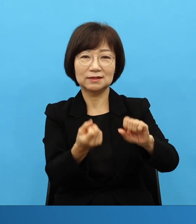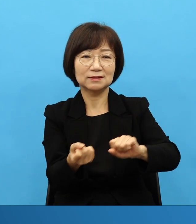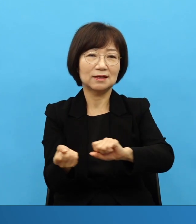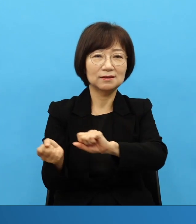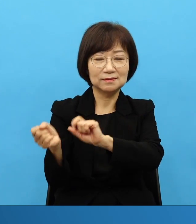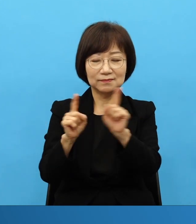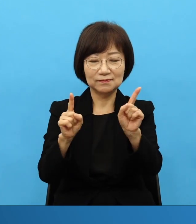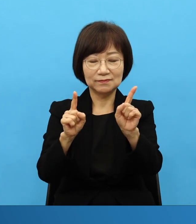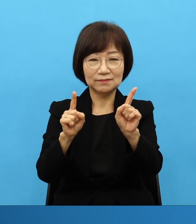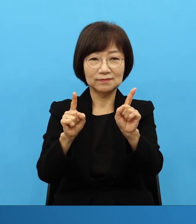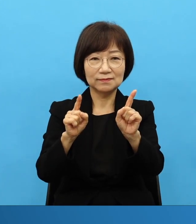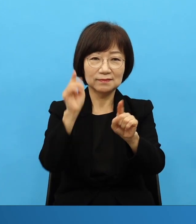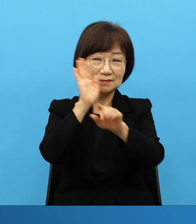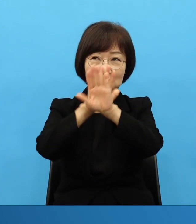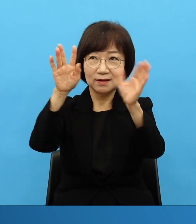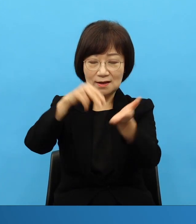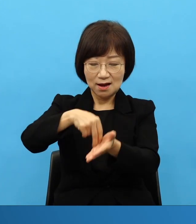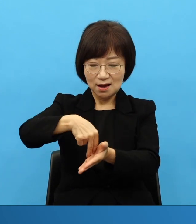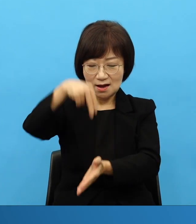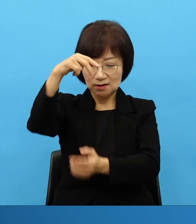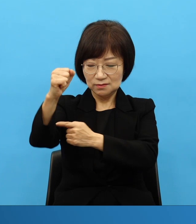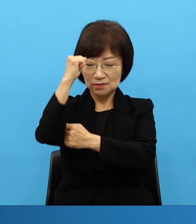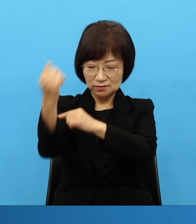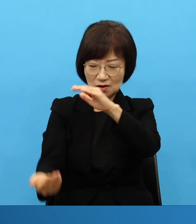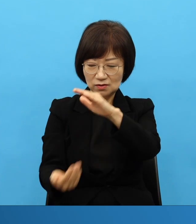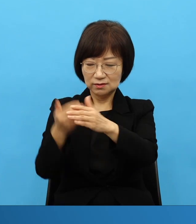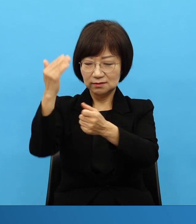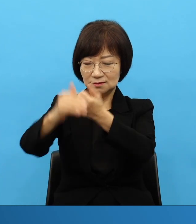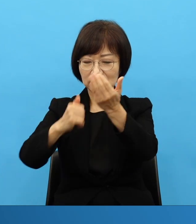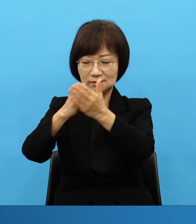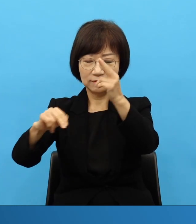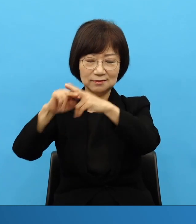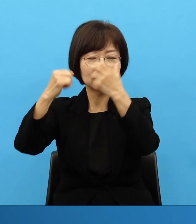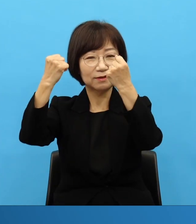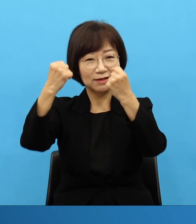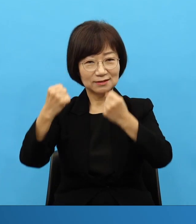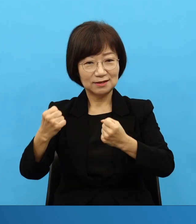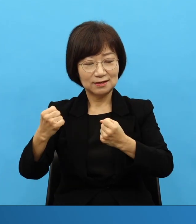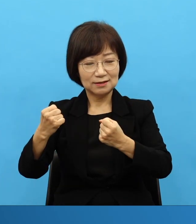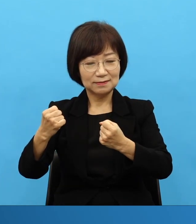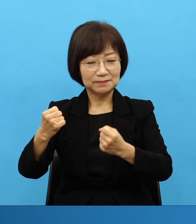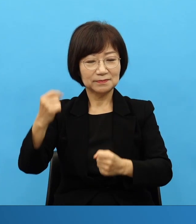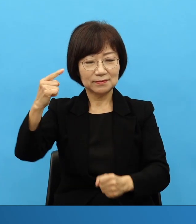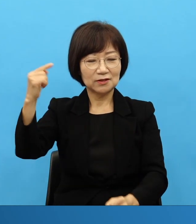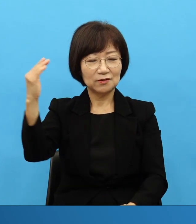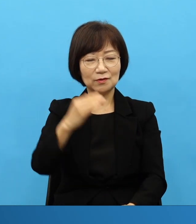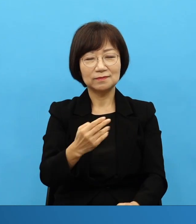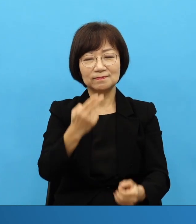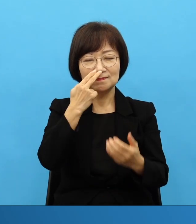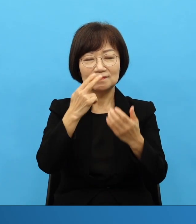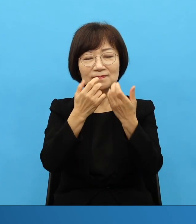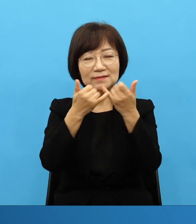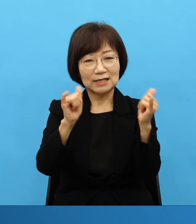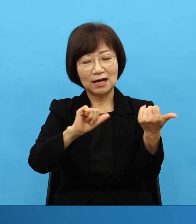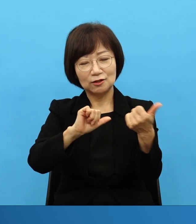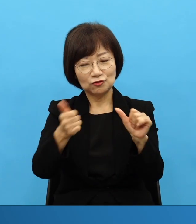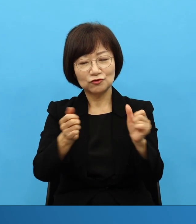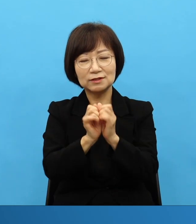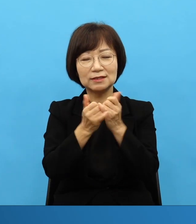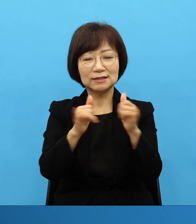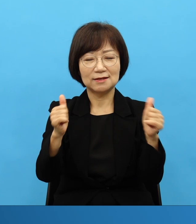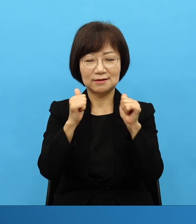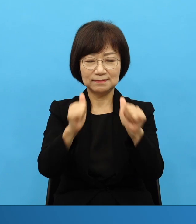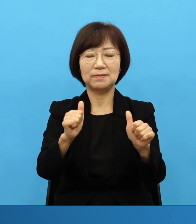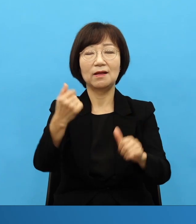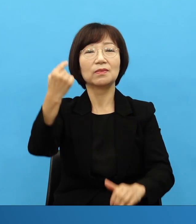자 가운데서 다시 살아나시며 하늘에 오르사 전능하신 하나님 우편에 내계시다가 저로서 산자와